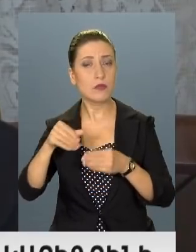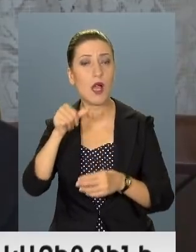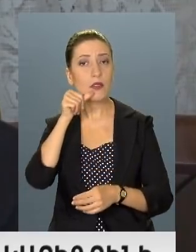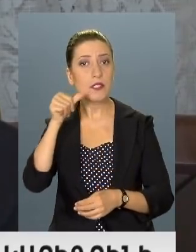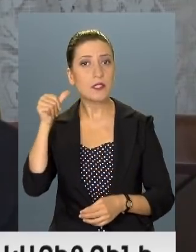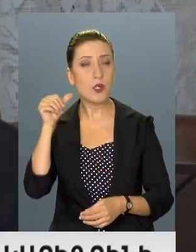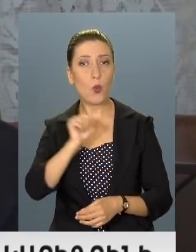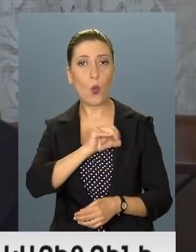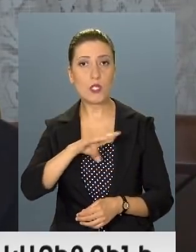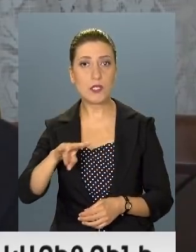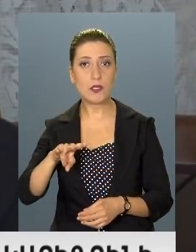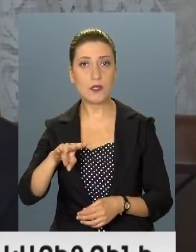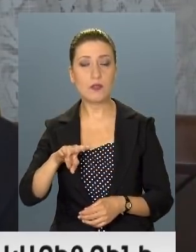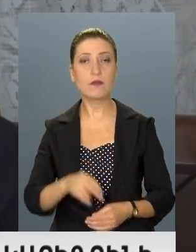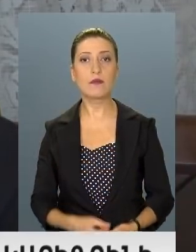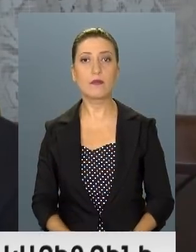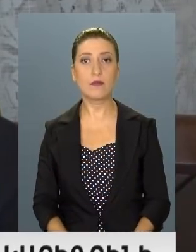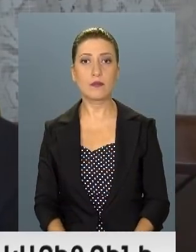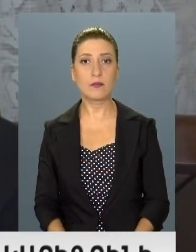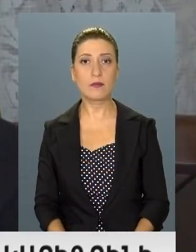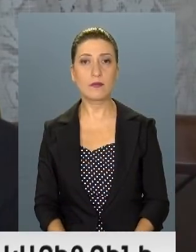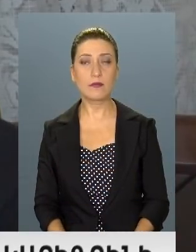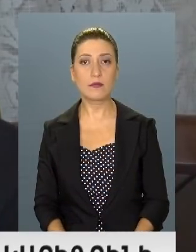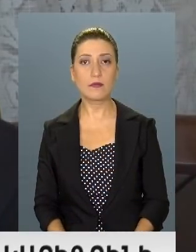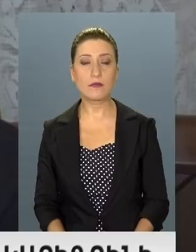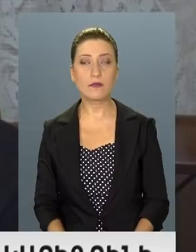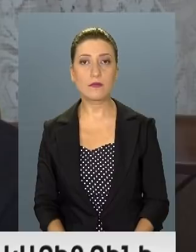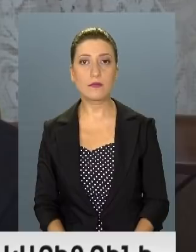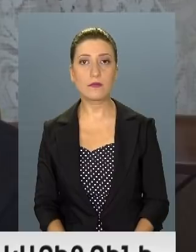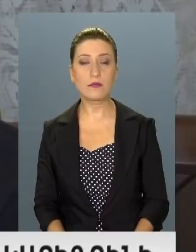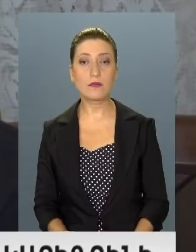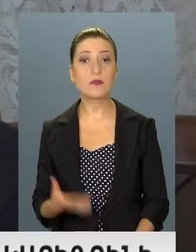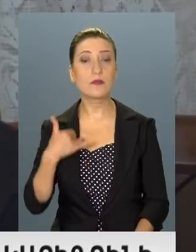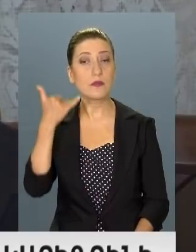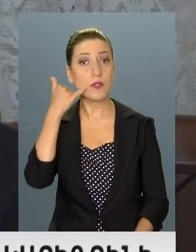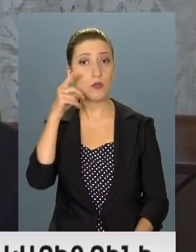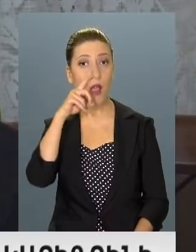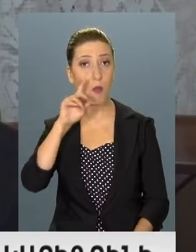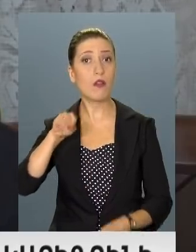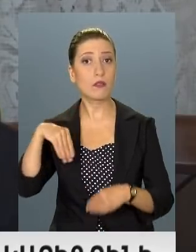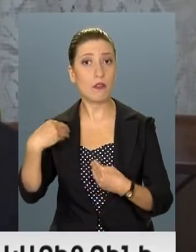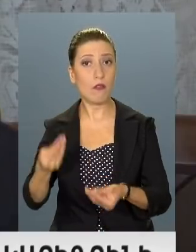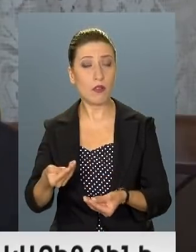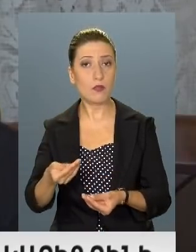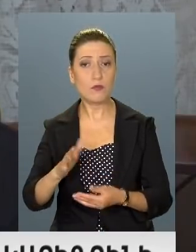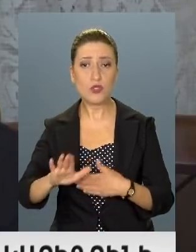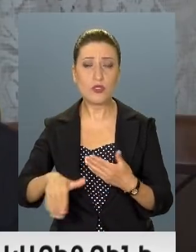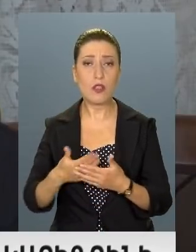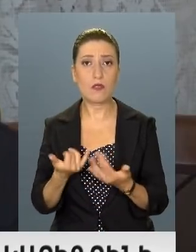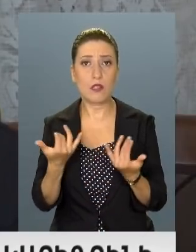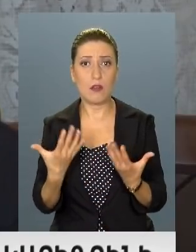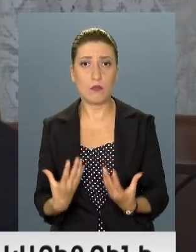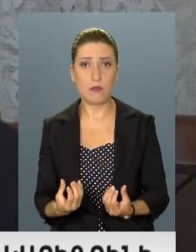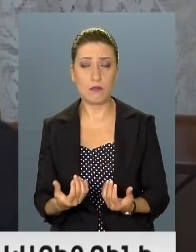տարի հունիսին, հա, ասենք տվել եմ մինչև առ այսօր ոչ մի